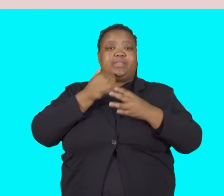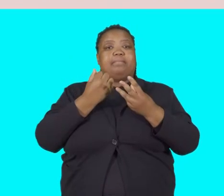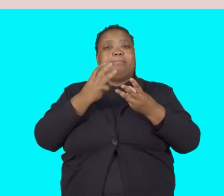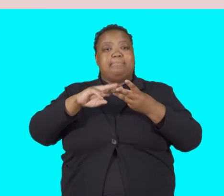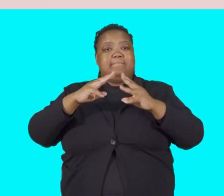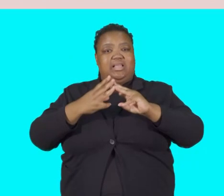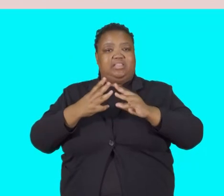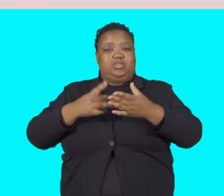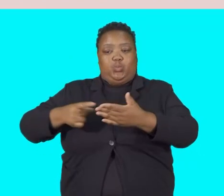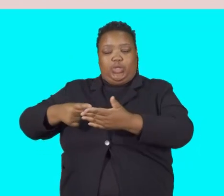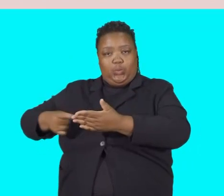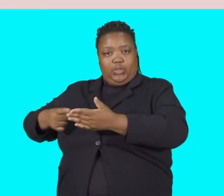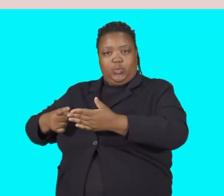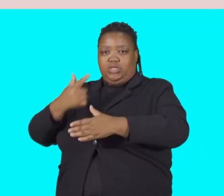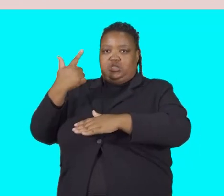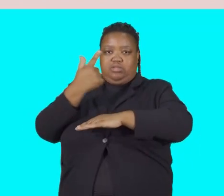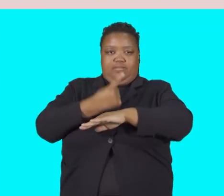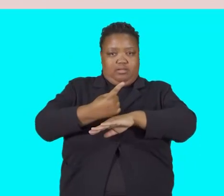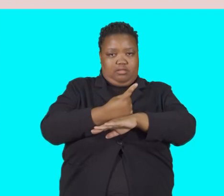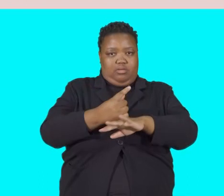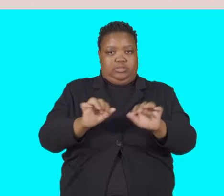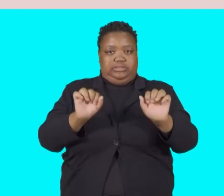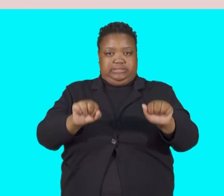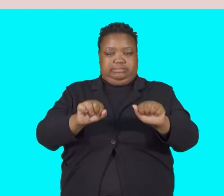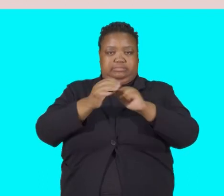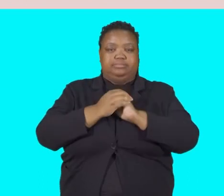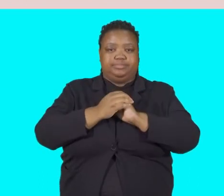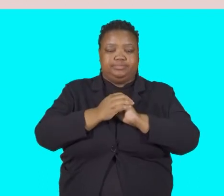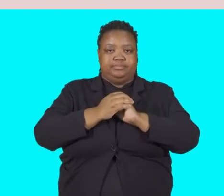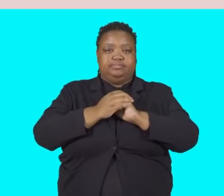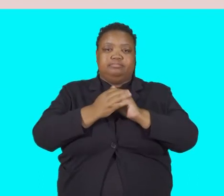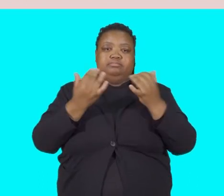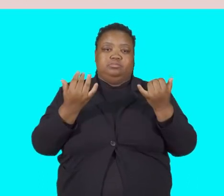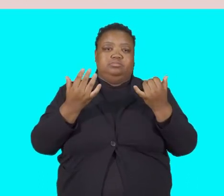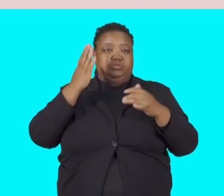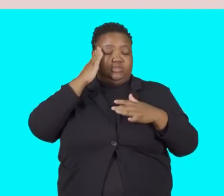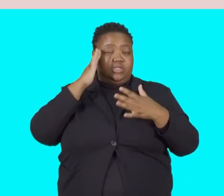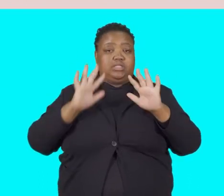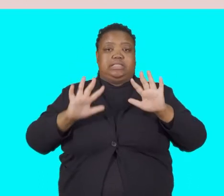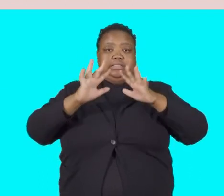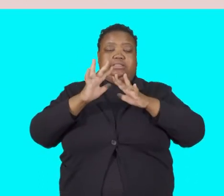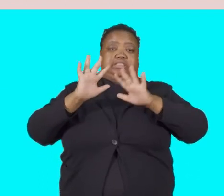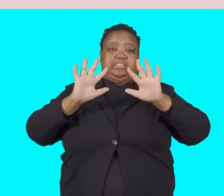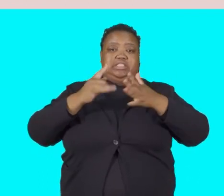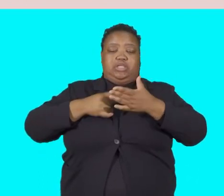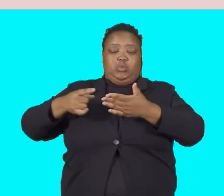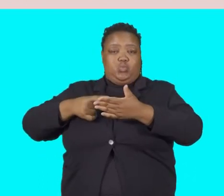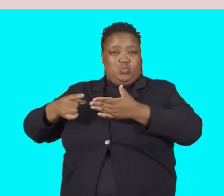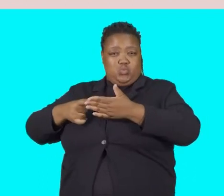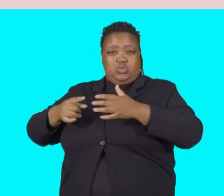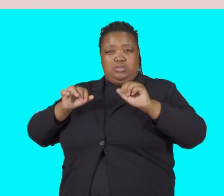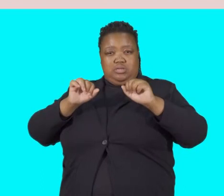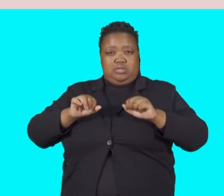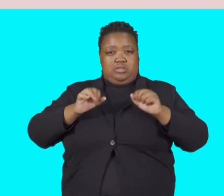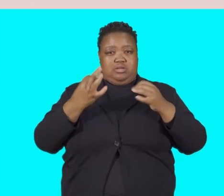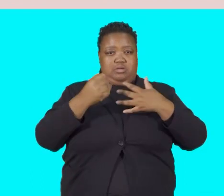Ukucebisa kwiveki ezimbini kwizakhono ezishicileleyo nolwazi olufundiswa kwiveki ezilishumi ngekota. Sizawucebisa ke boxa